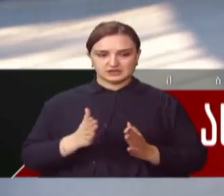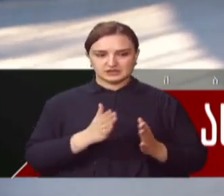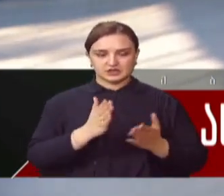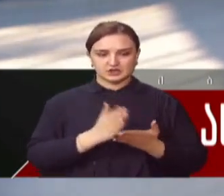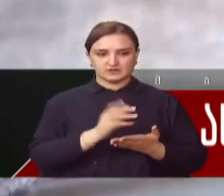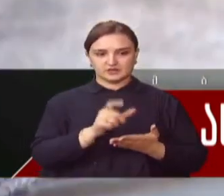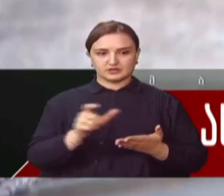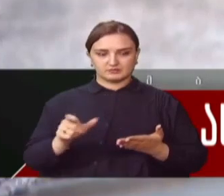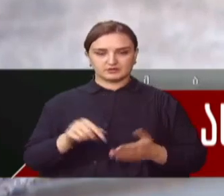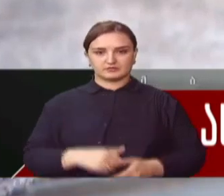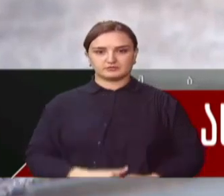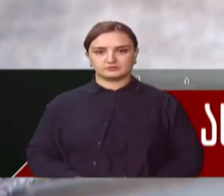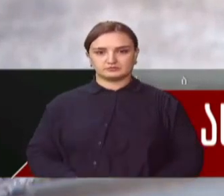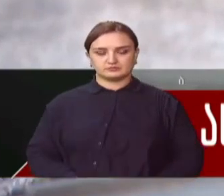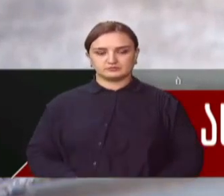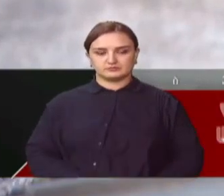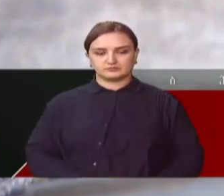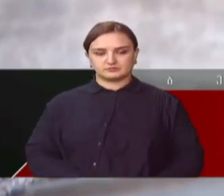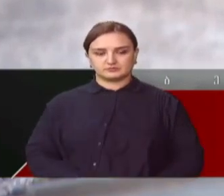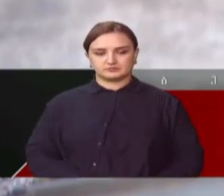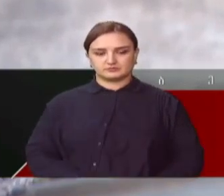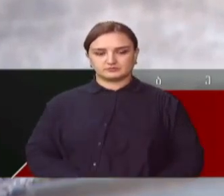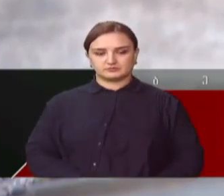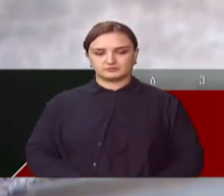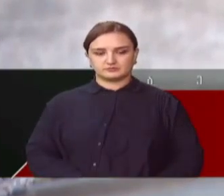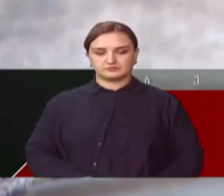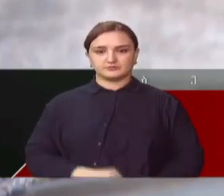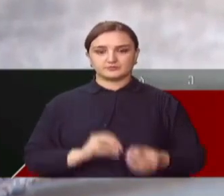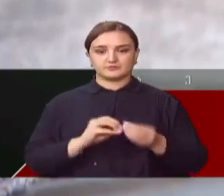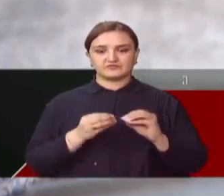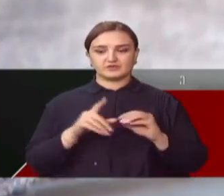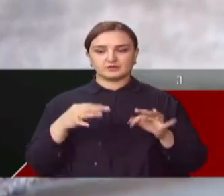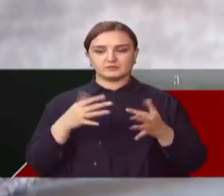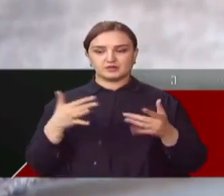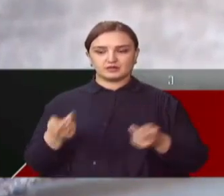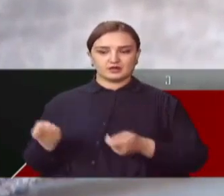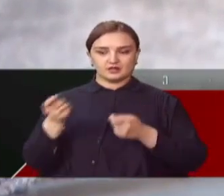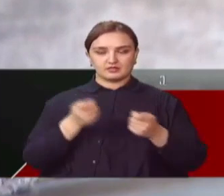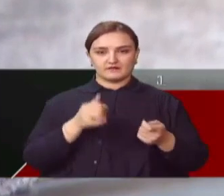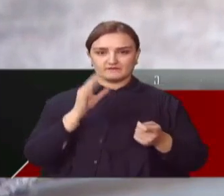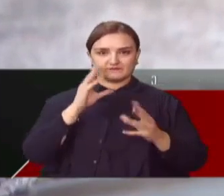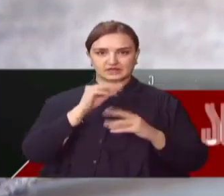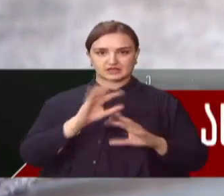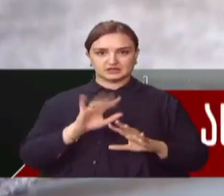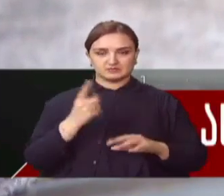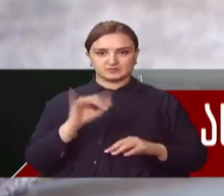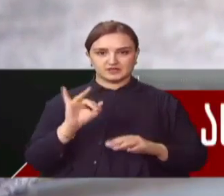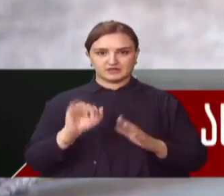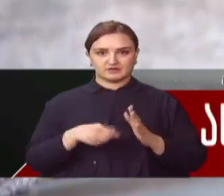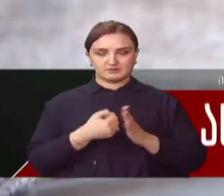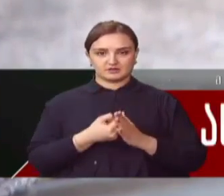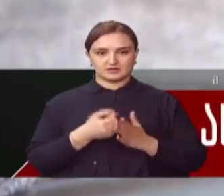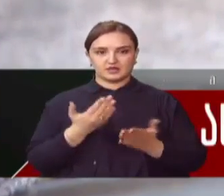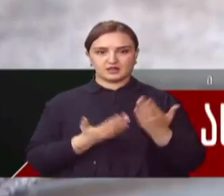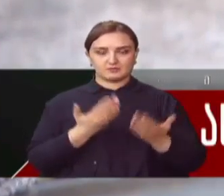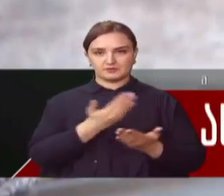tuis gadavadles. Problema is aris ro mankana verasreb shemoslas 1 ianuarde. Mogexenebat albat